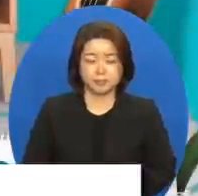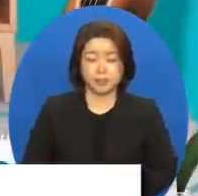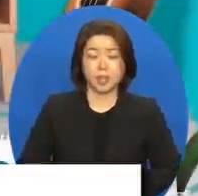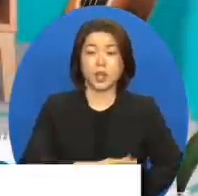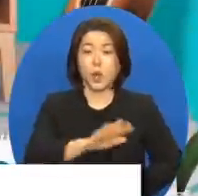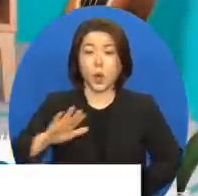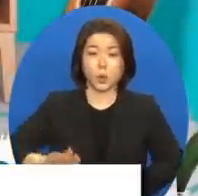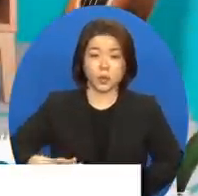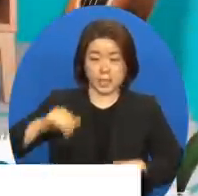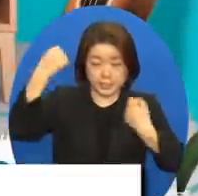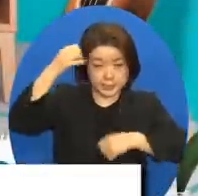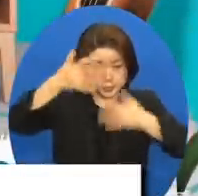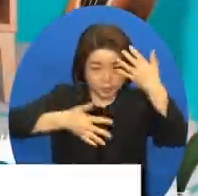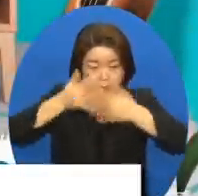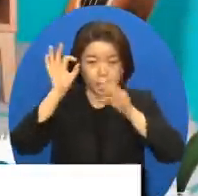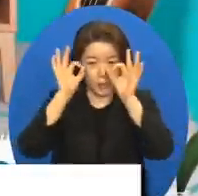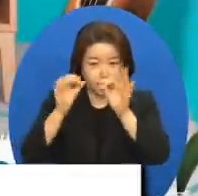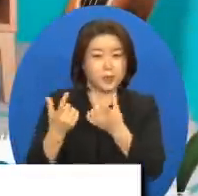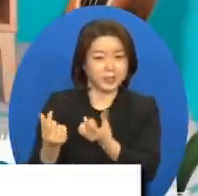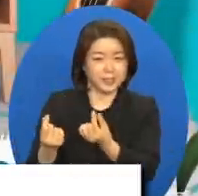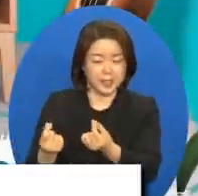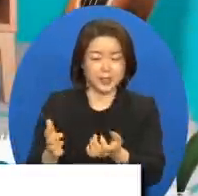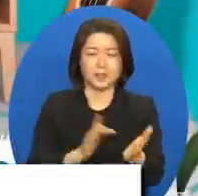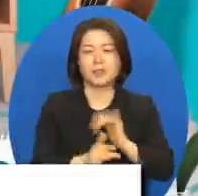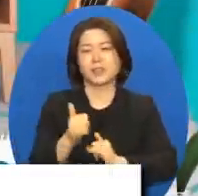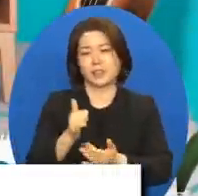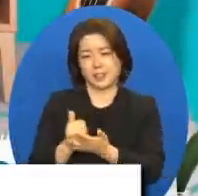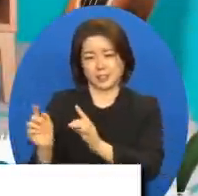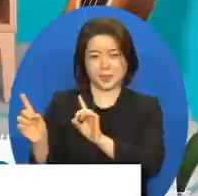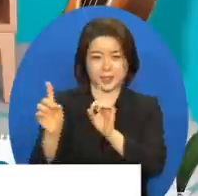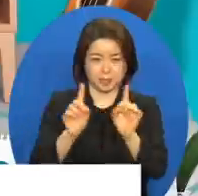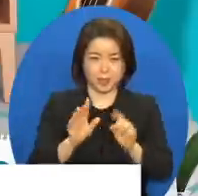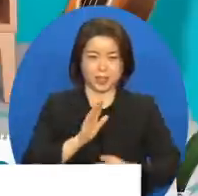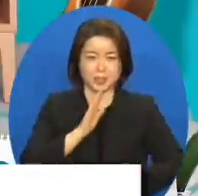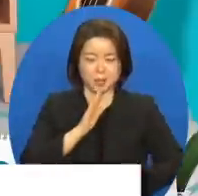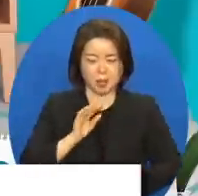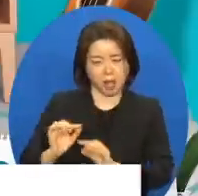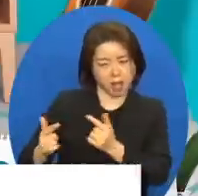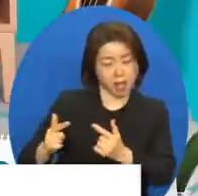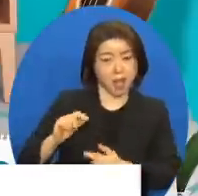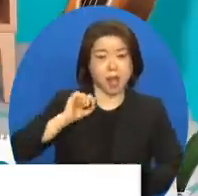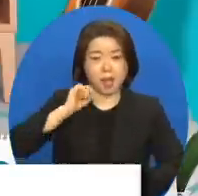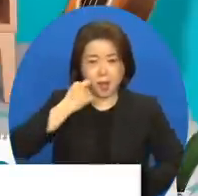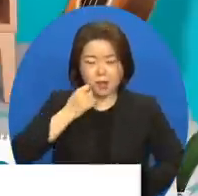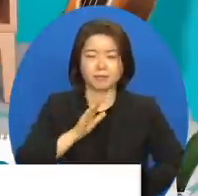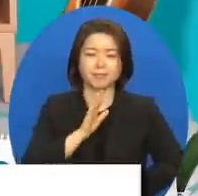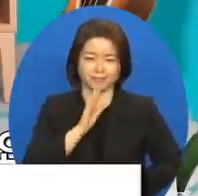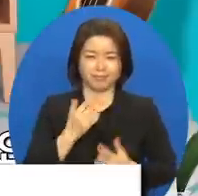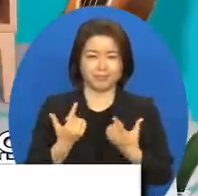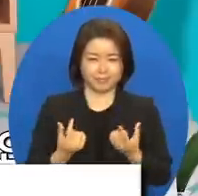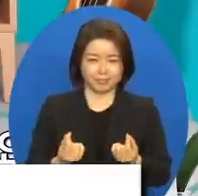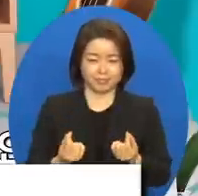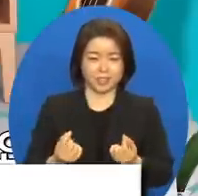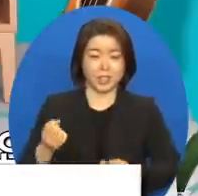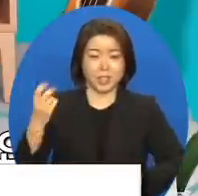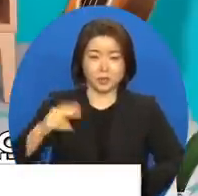우리가 연극에서 본 것처럼 예수님의 부활은 정말 부인할 수 없는 사실이에요.